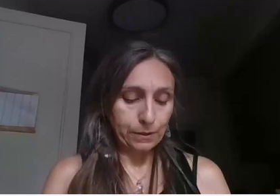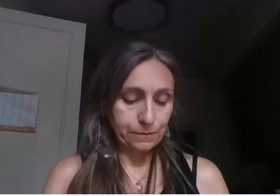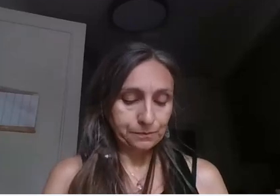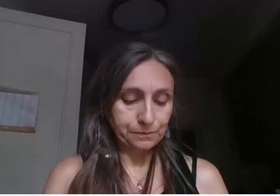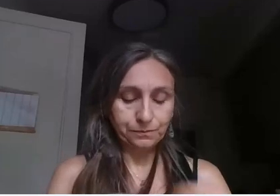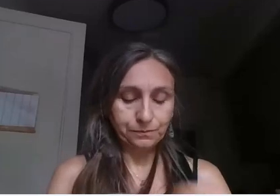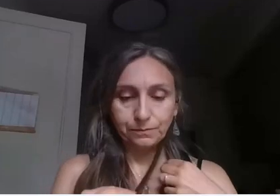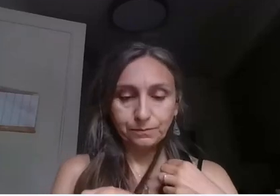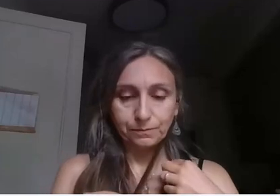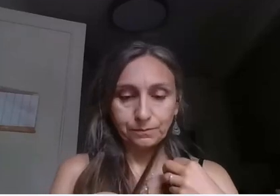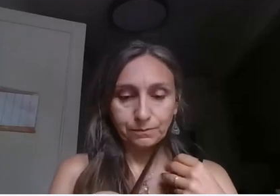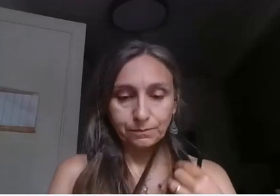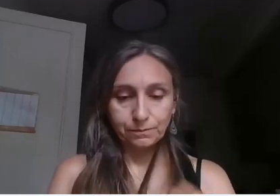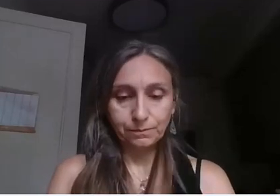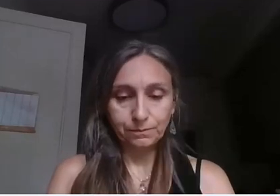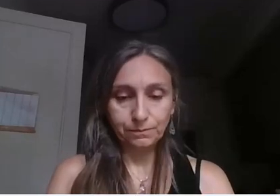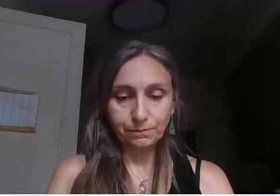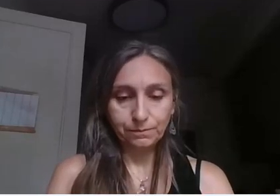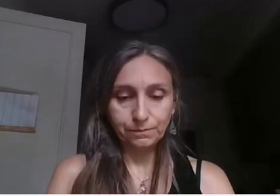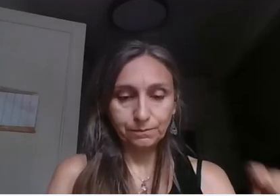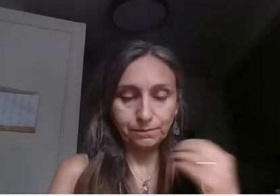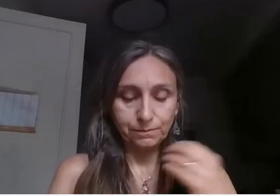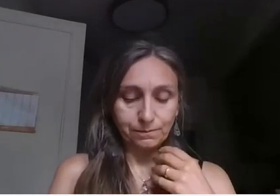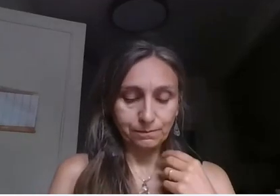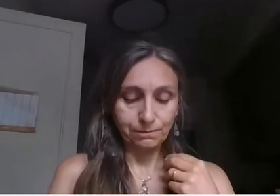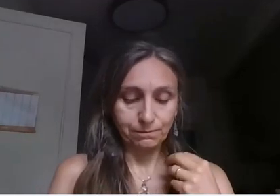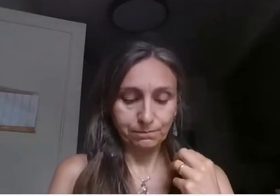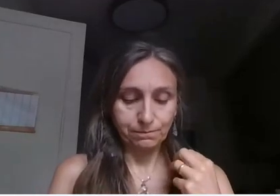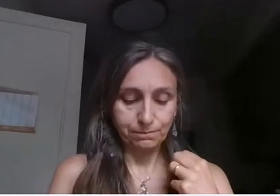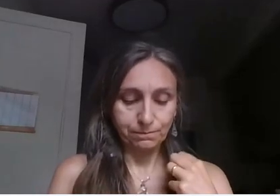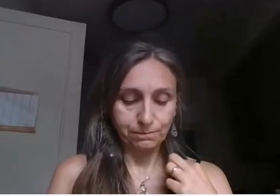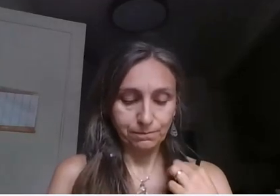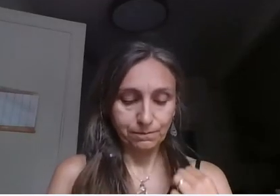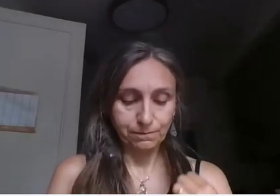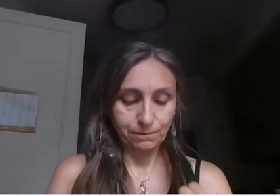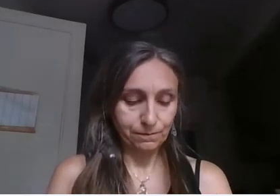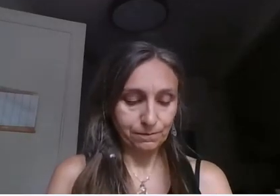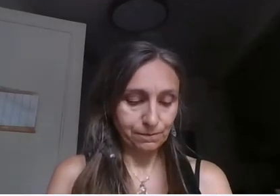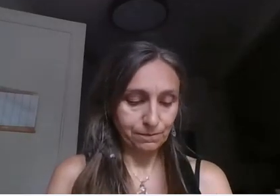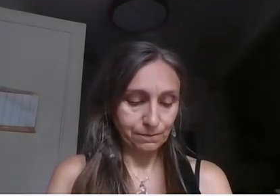Quindi non teoricamente, le condizioni d'uso